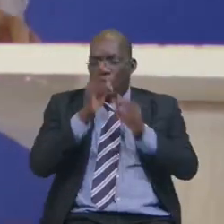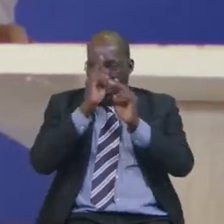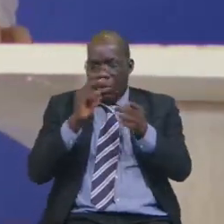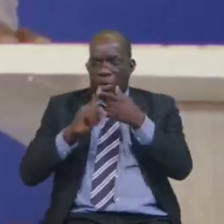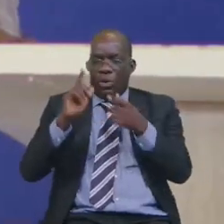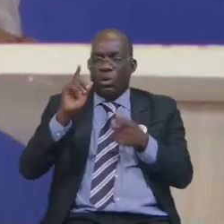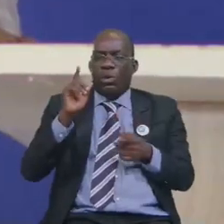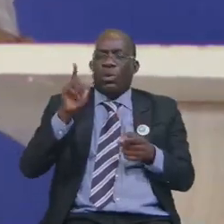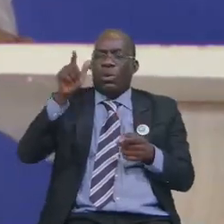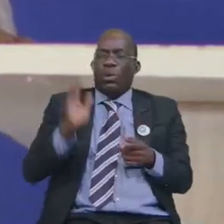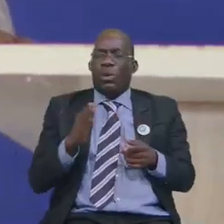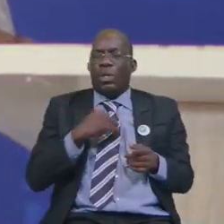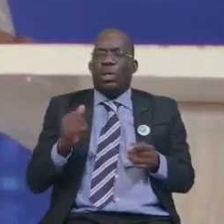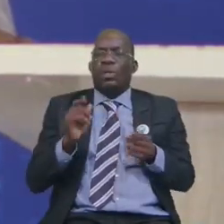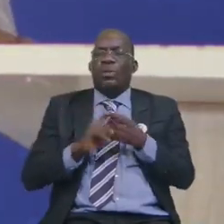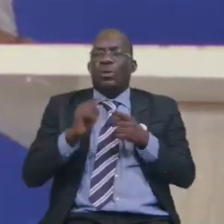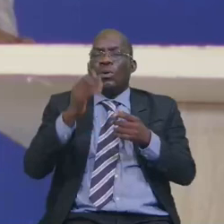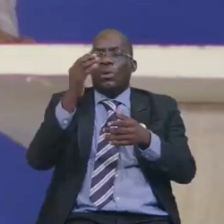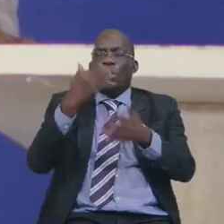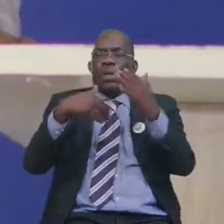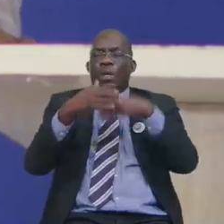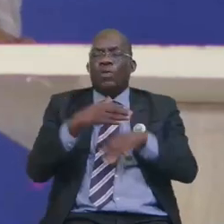pour que notre poursuite